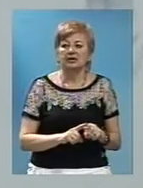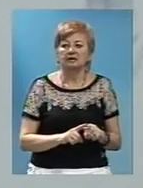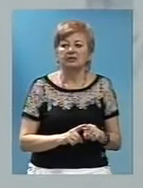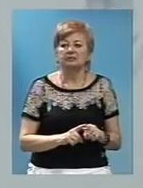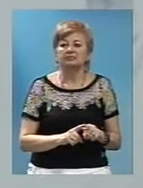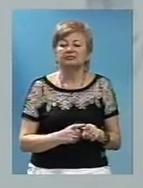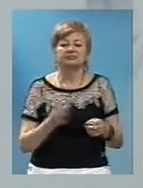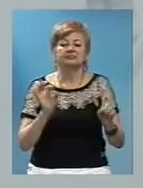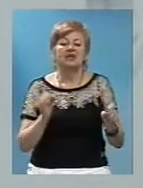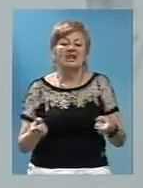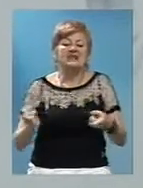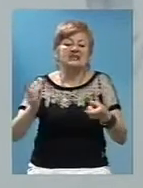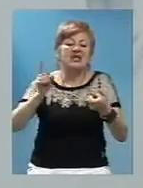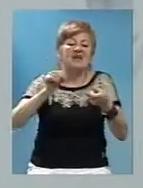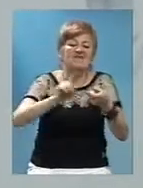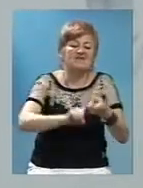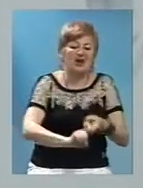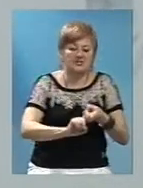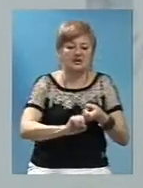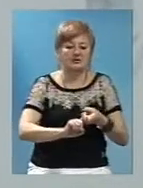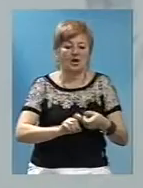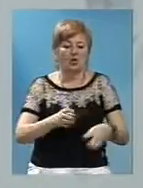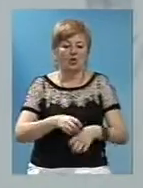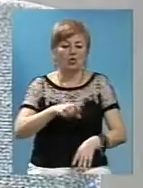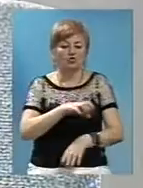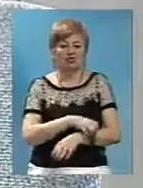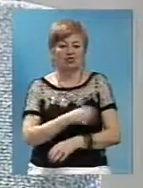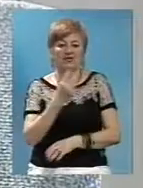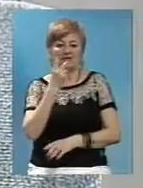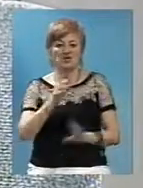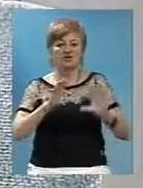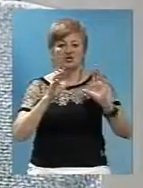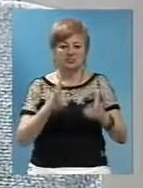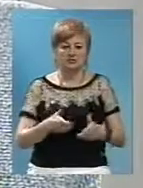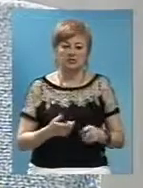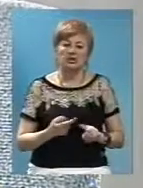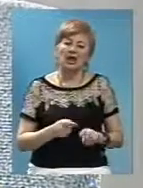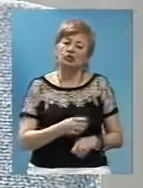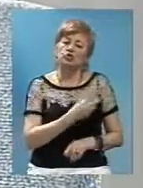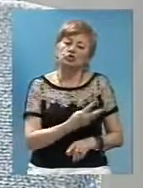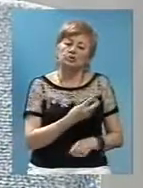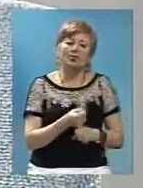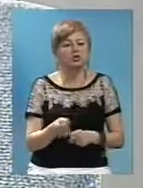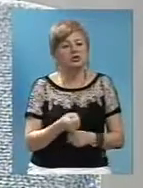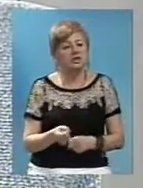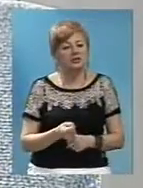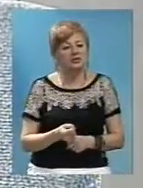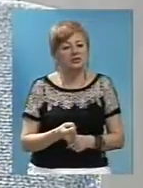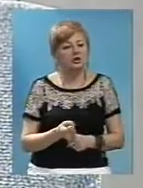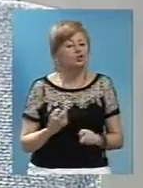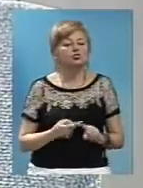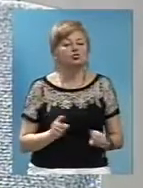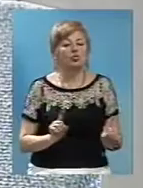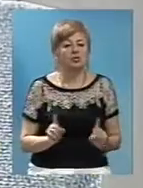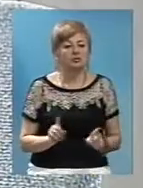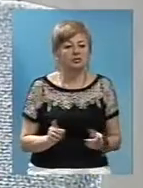нав'язана більшовизмом модель бачення світу. Це якась жага до насильства? Це запит на насильство? Що це?